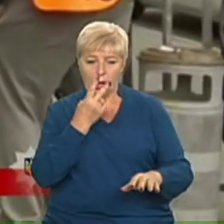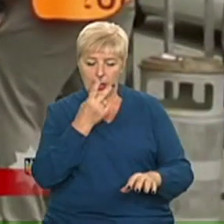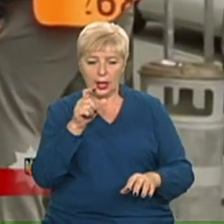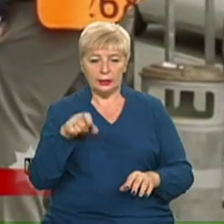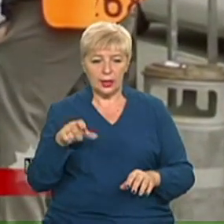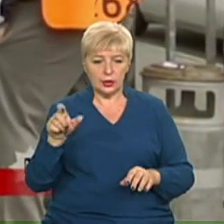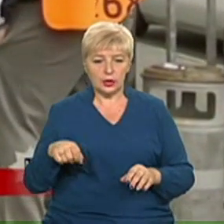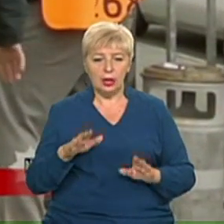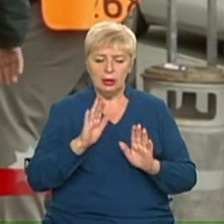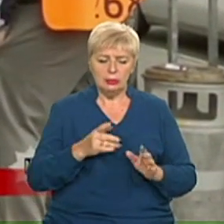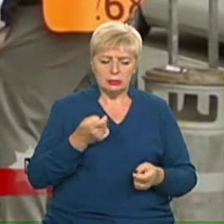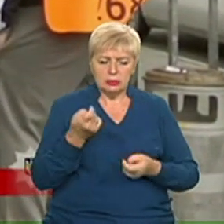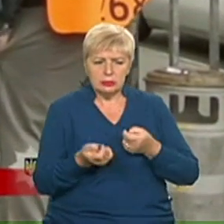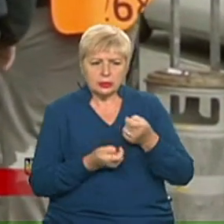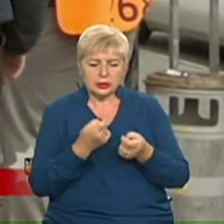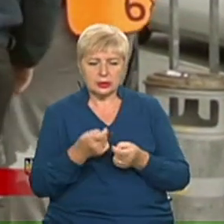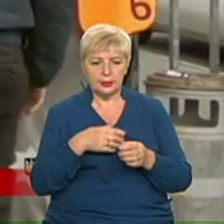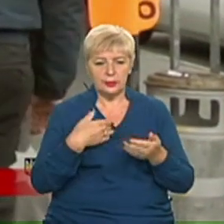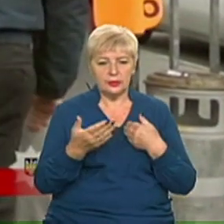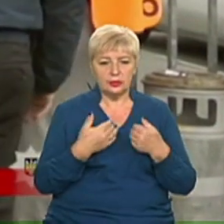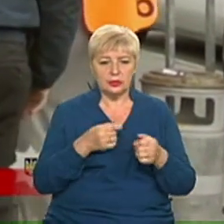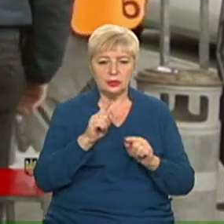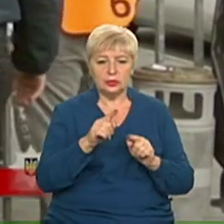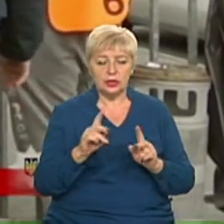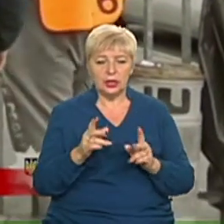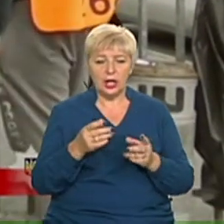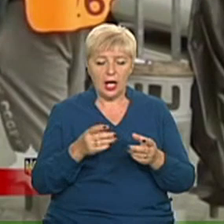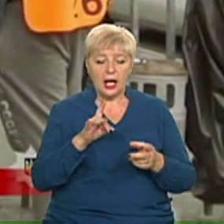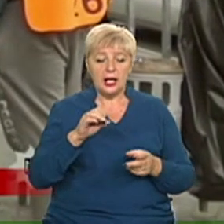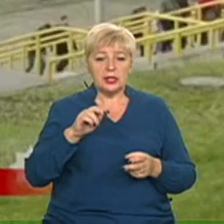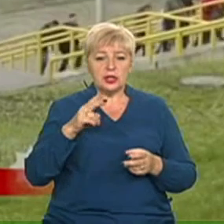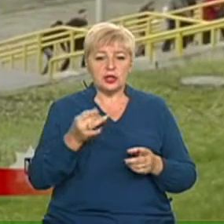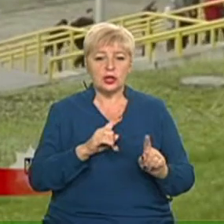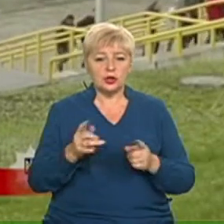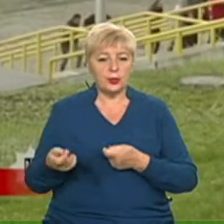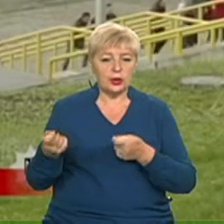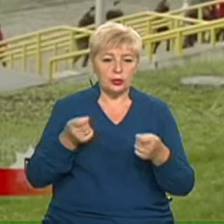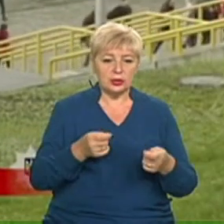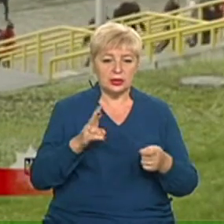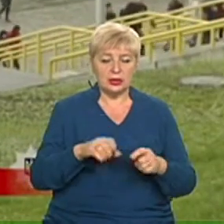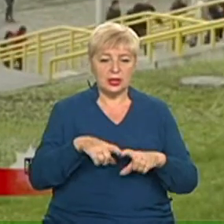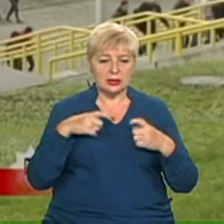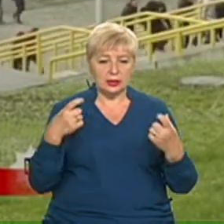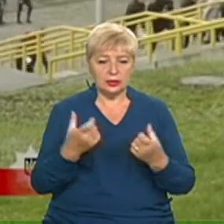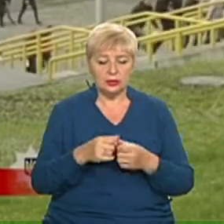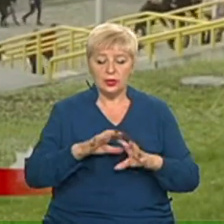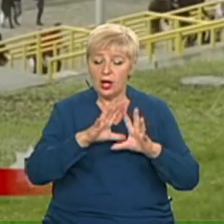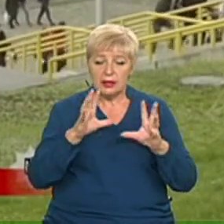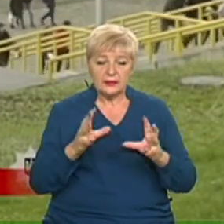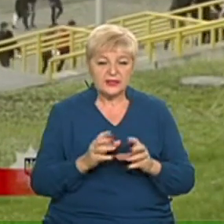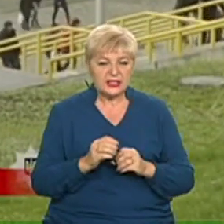так прискіпливо відноситися до тих речей, які ви будете приносити на стадіон. Всі речі, які можна